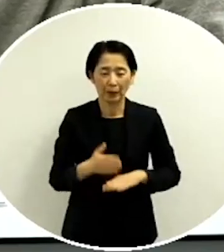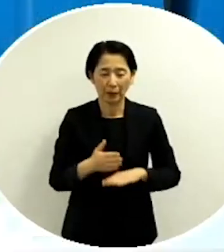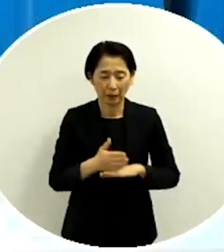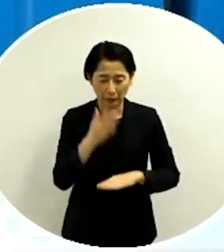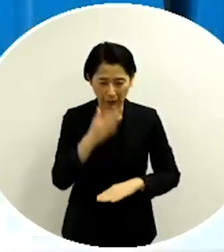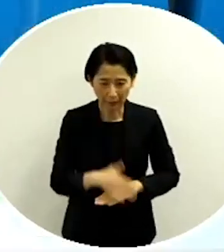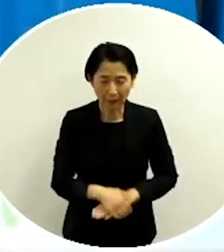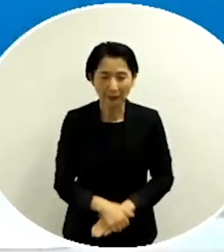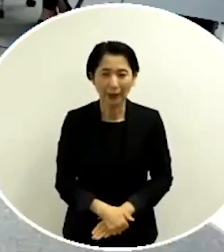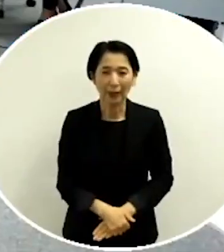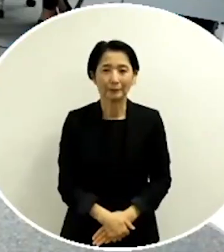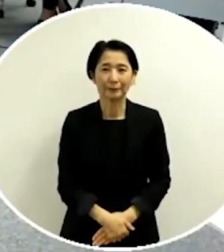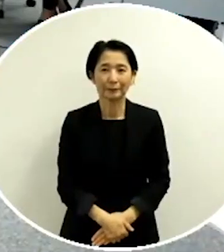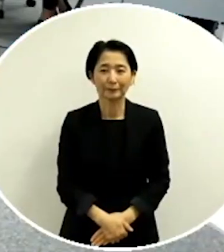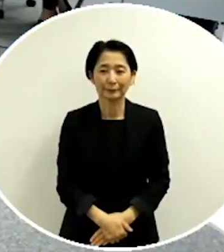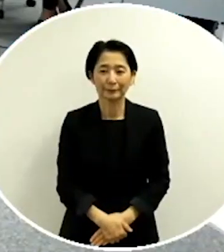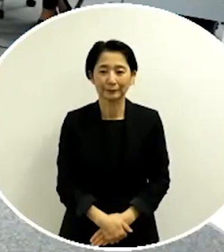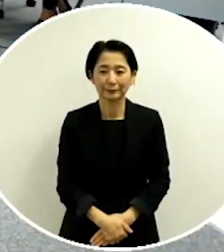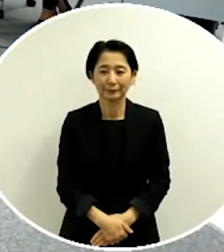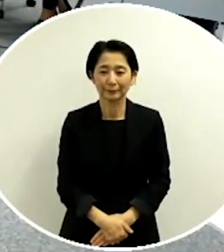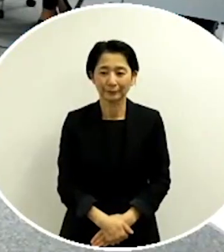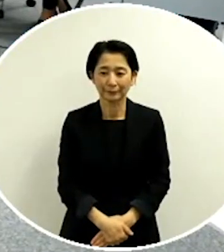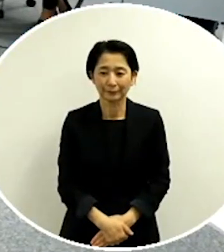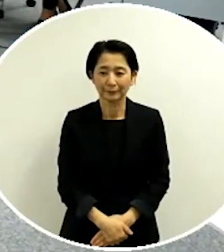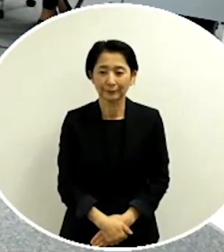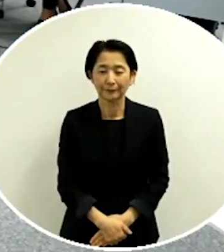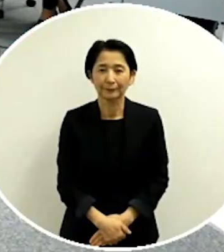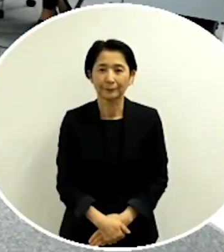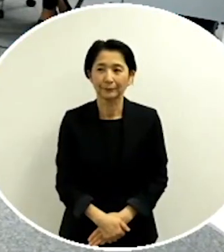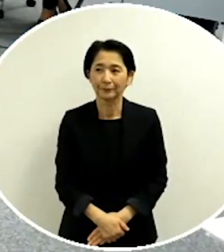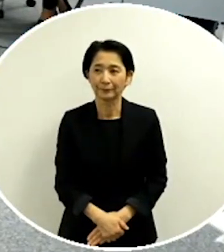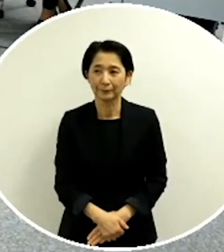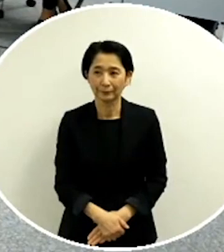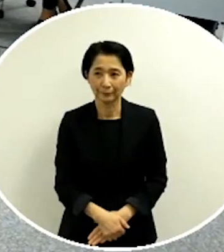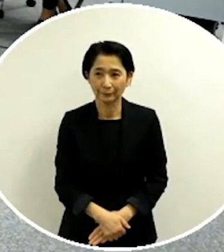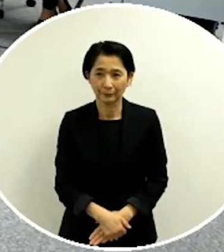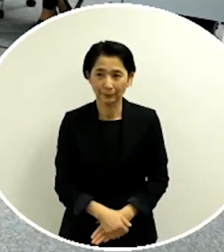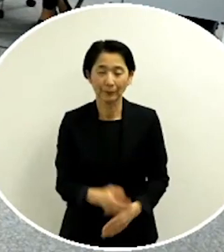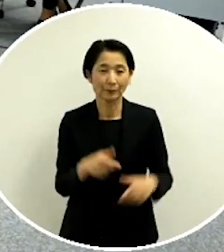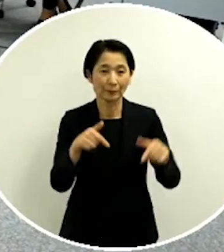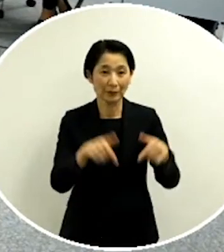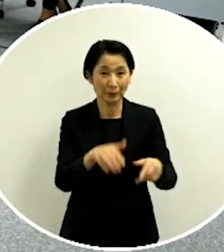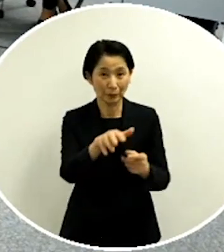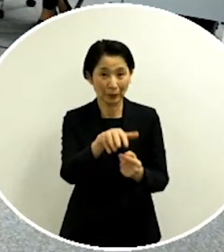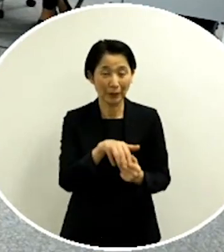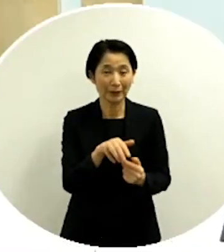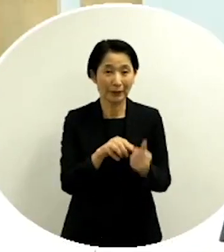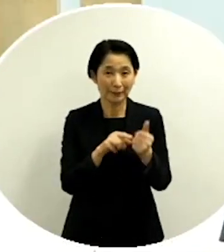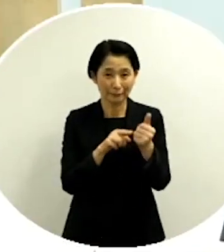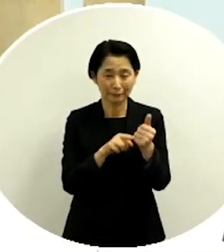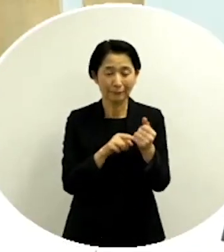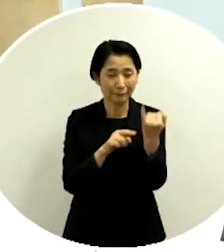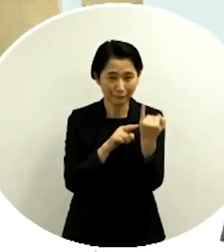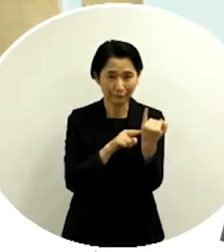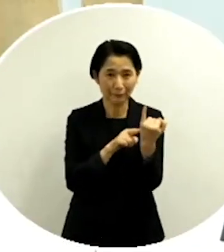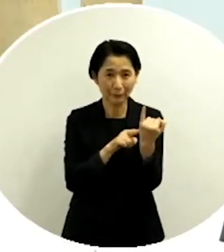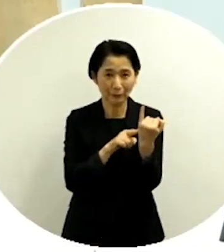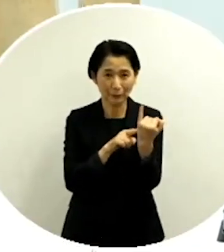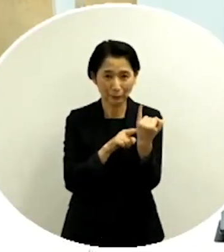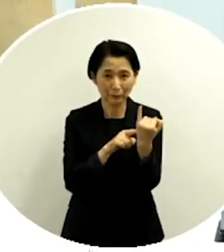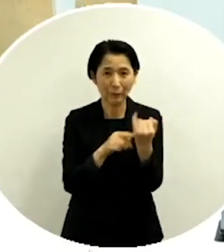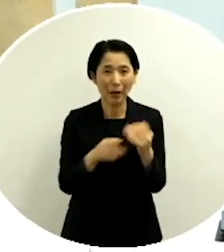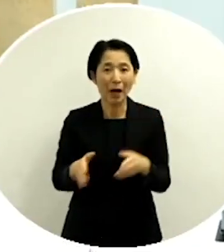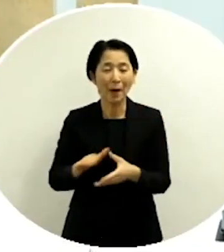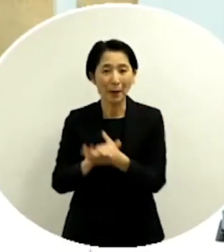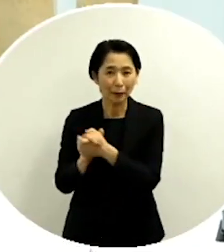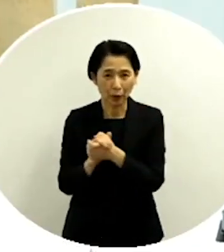ございましたでは縁日はパートナーズという仕組みは本部からするとおそらく